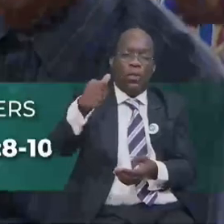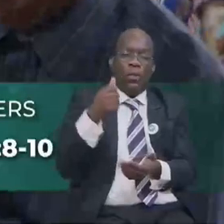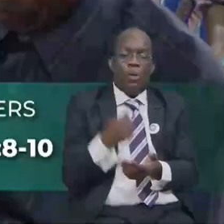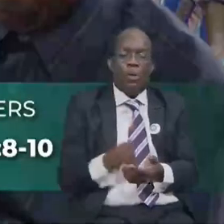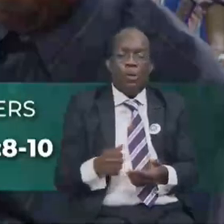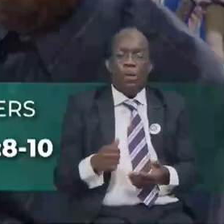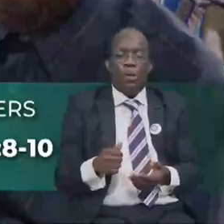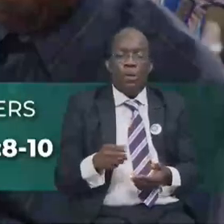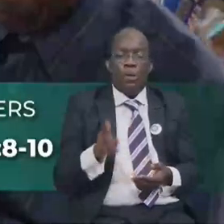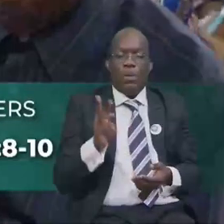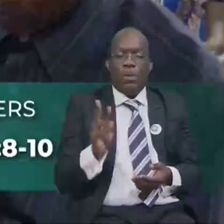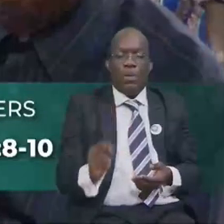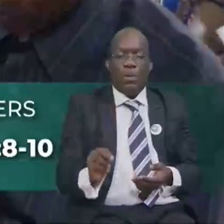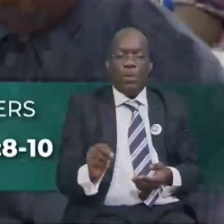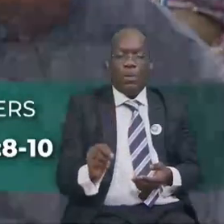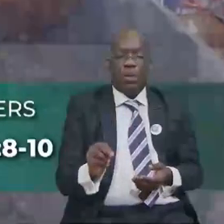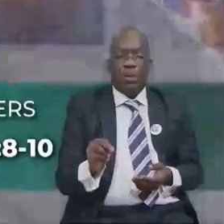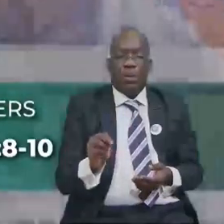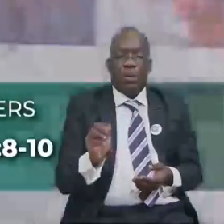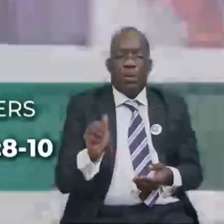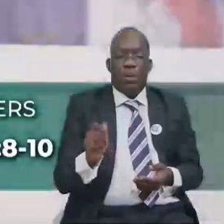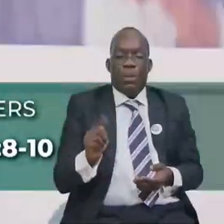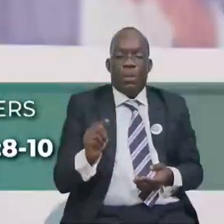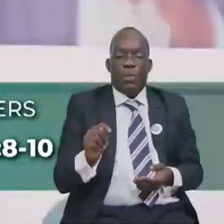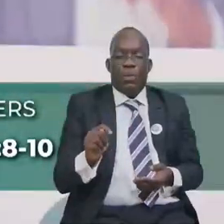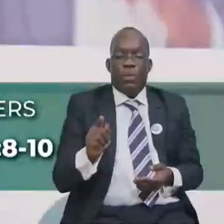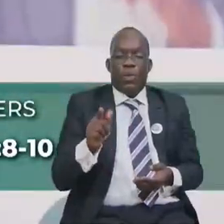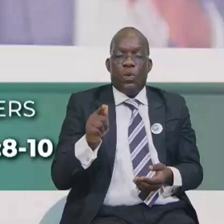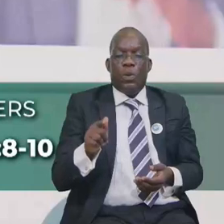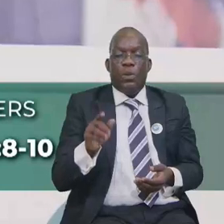En Matthieu 28, 18,